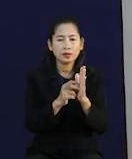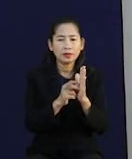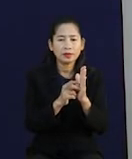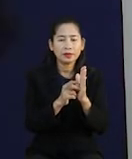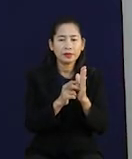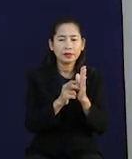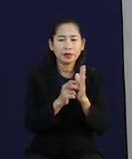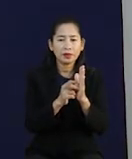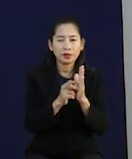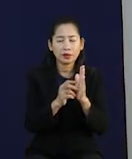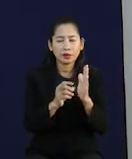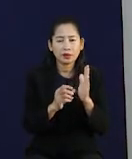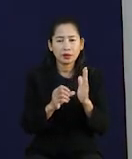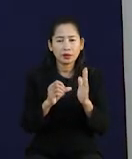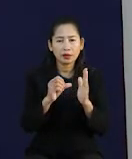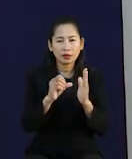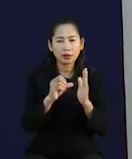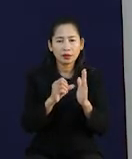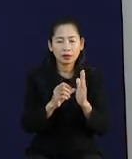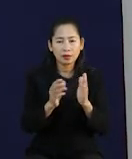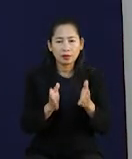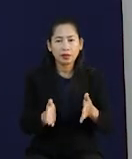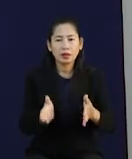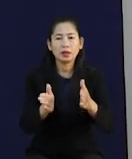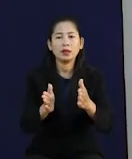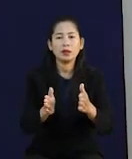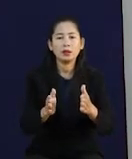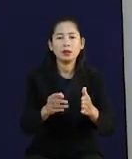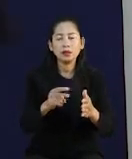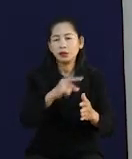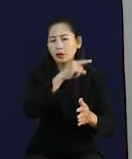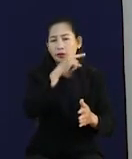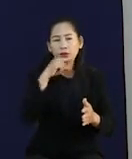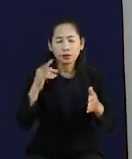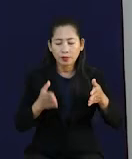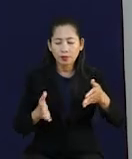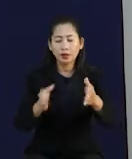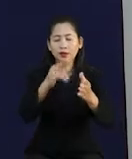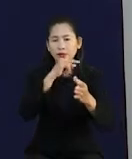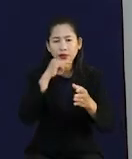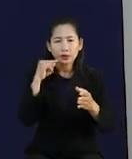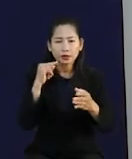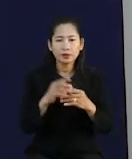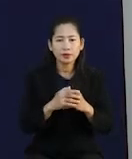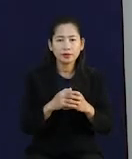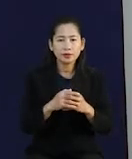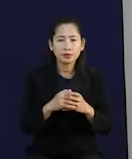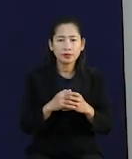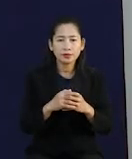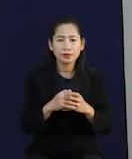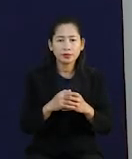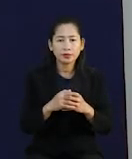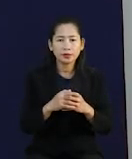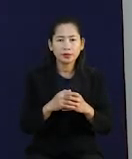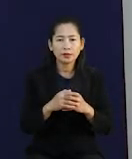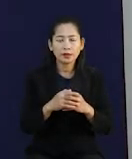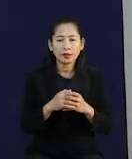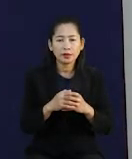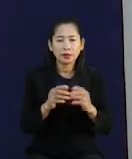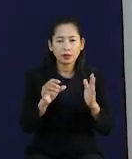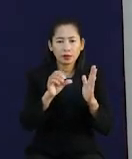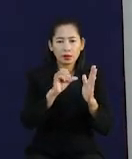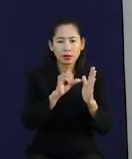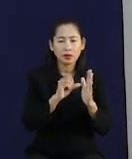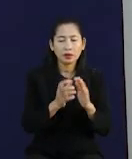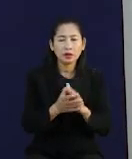con. Đói chân lông cát mà hai vị thầy xã bọn rụt xì. Chân tư khả nạ. Khả nạ. Bài tớ tư khả nạ con.